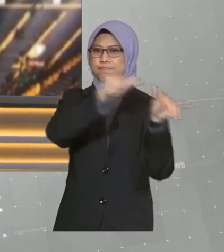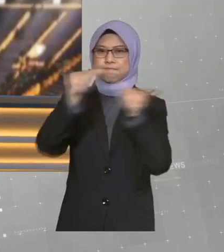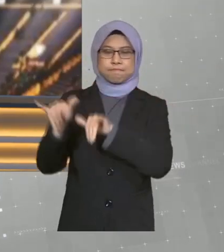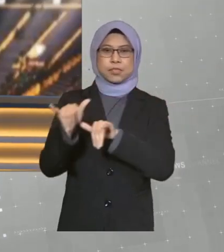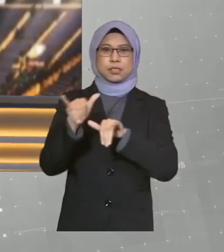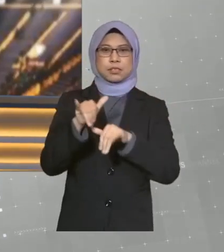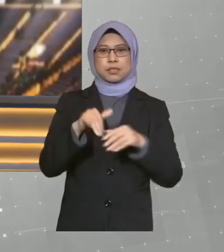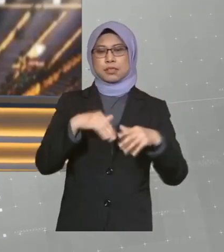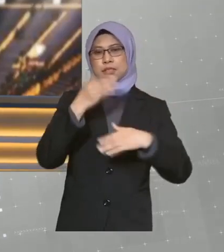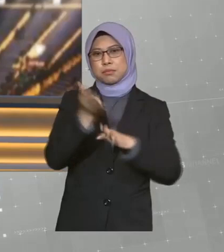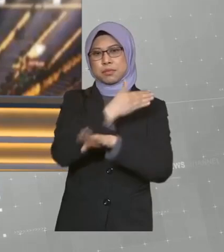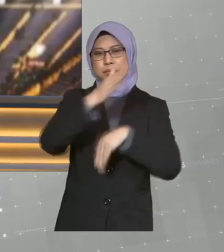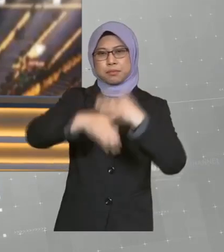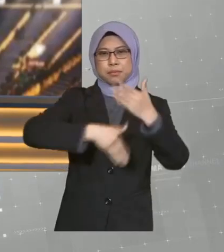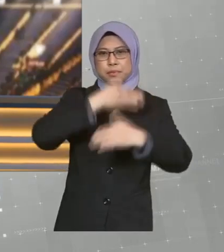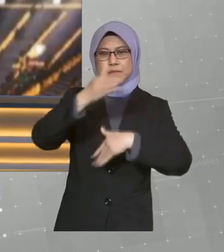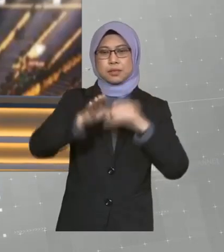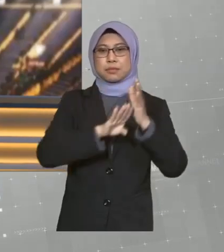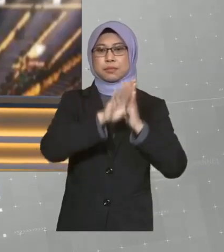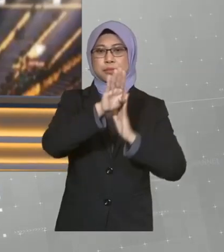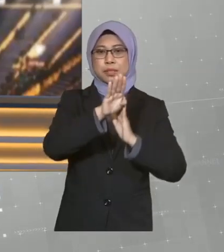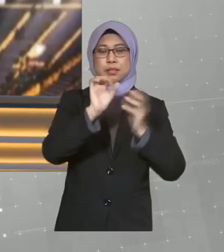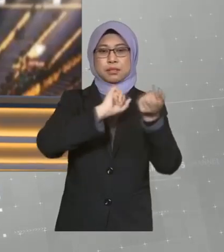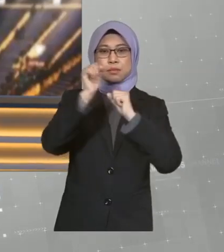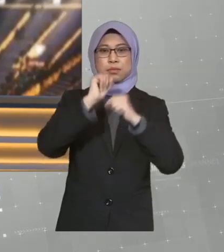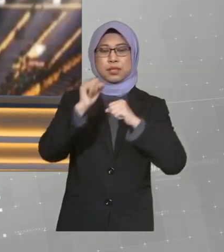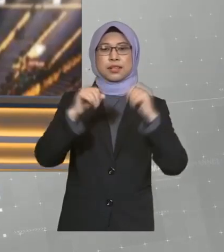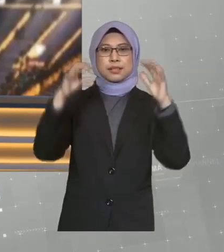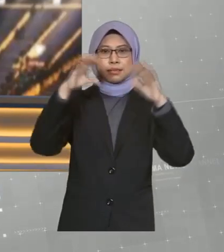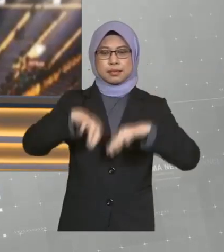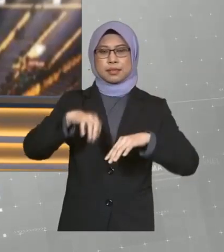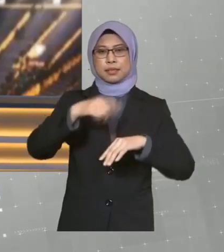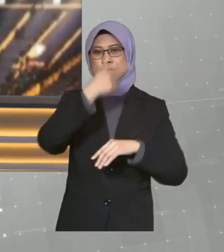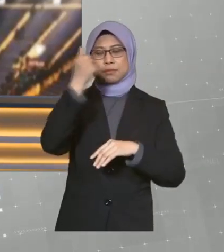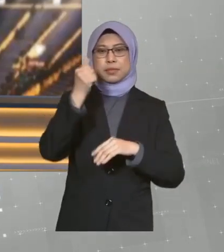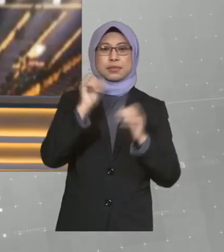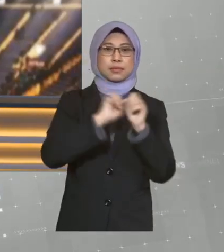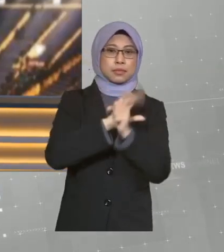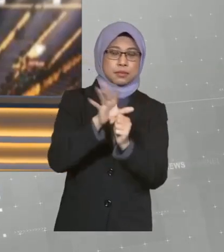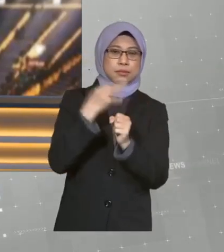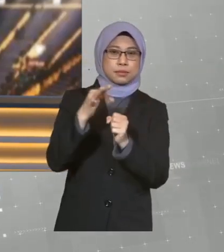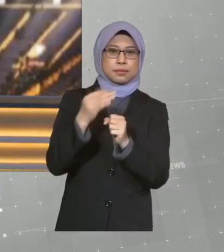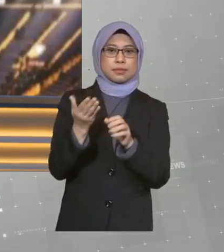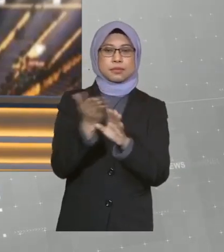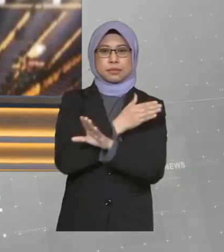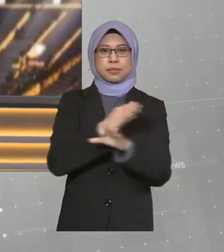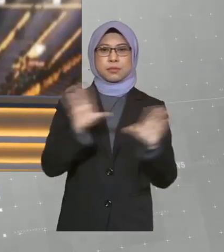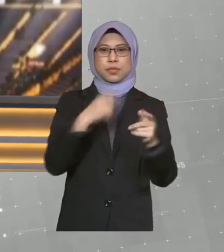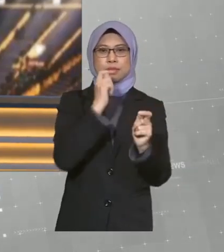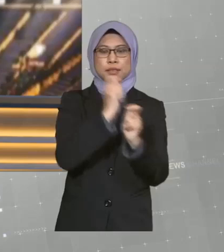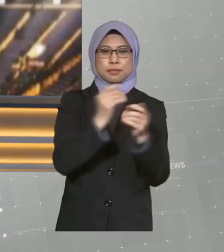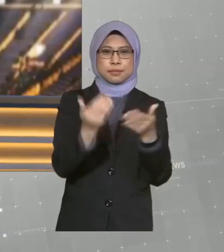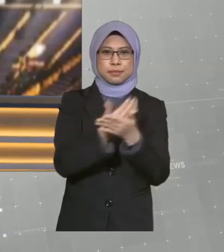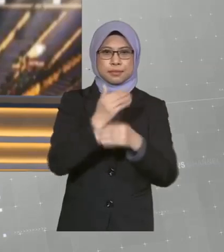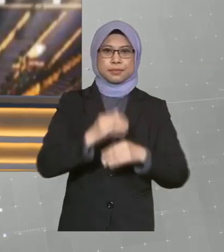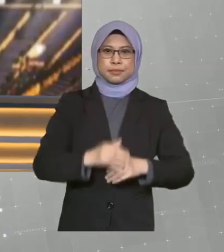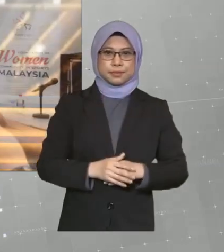samping memulakan proses pembinaan semula sukan negara yang terjejas pasca pandemik COVID-19 sebelum melaksanakan penetapan baharu